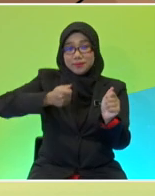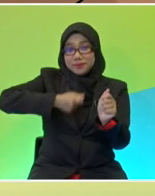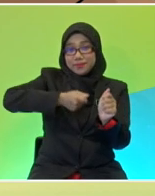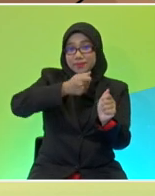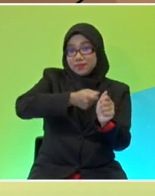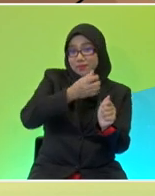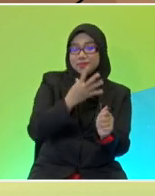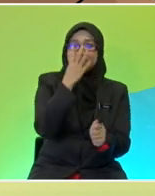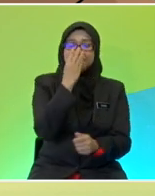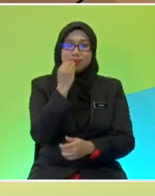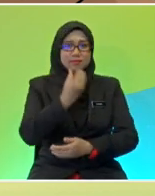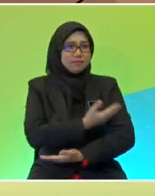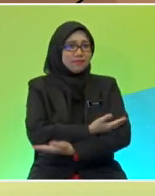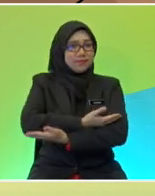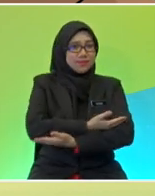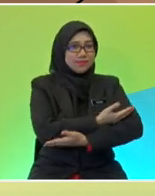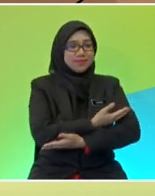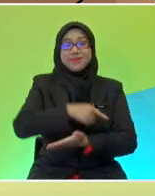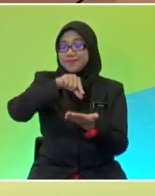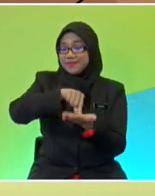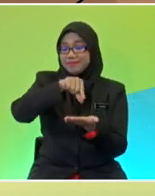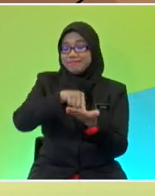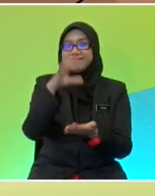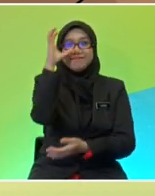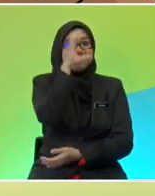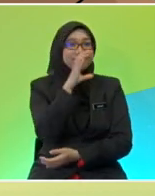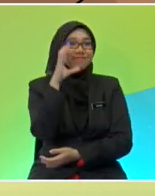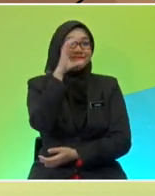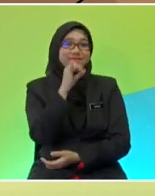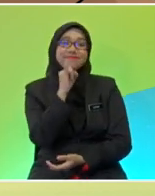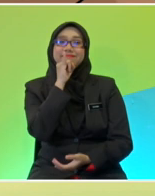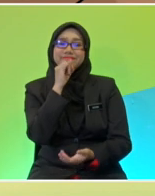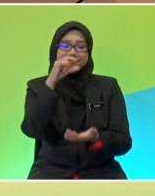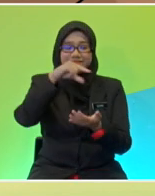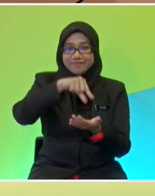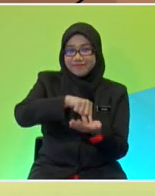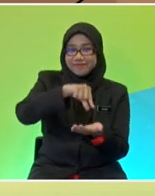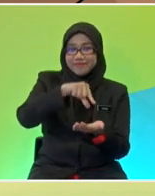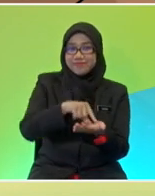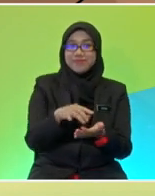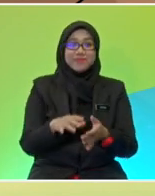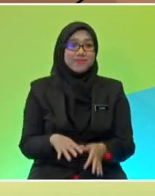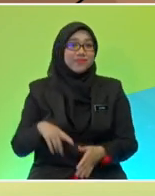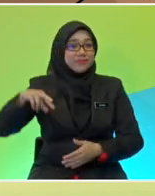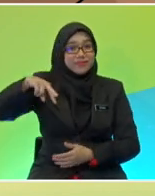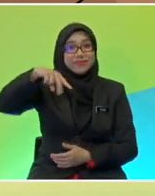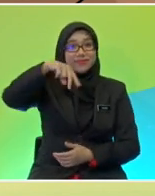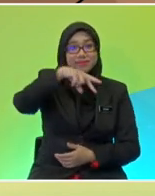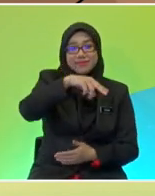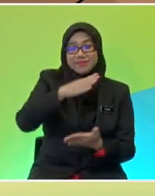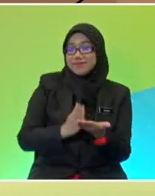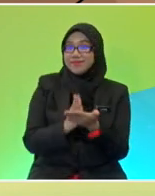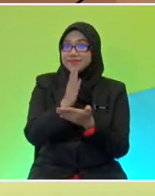anak ayam cari Ibunya Ibu ayam menari terus